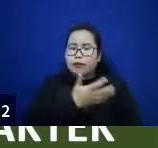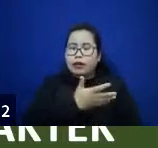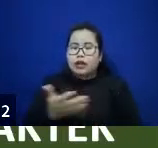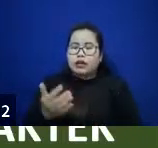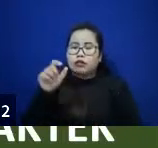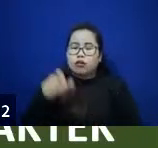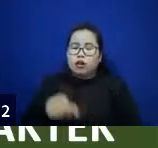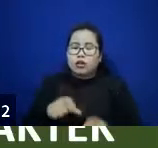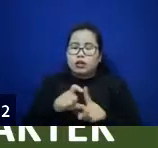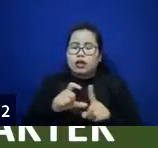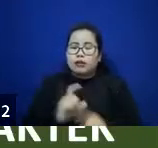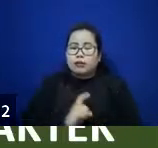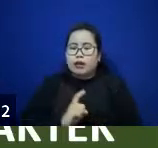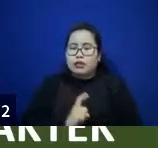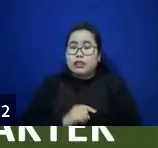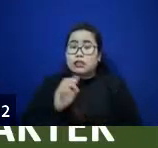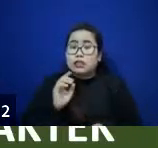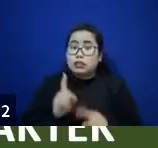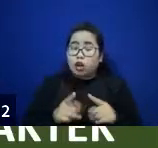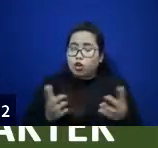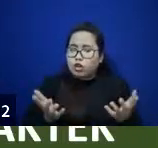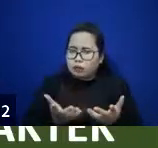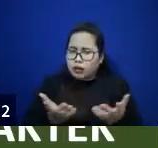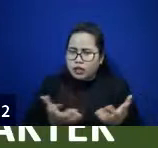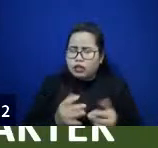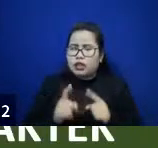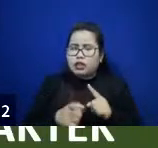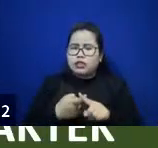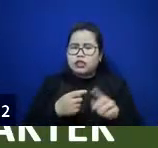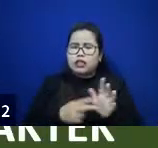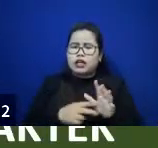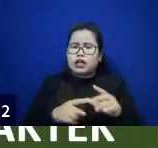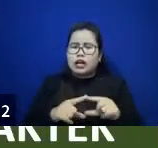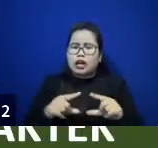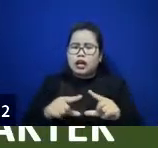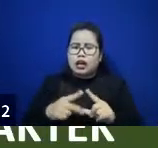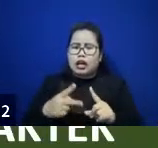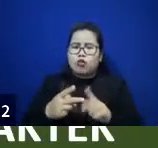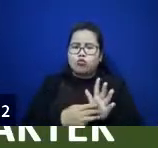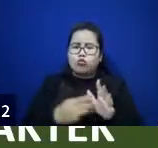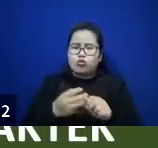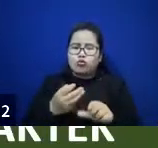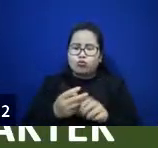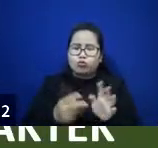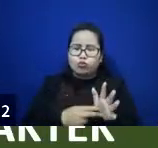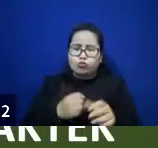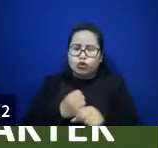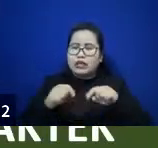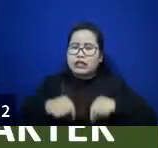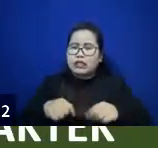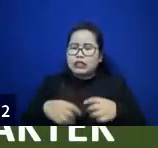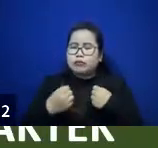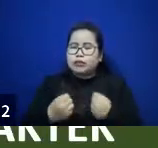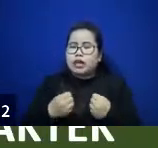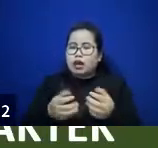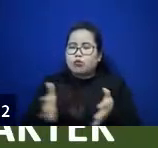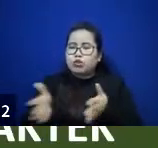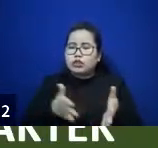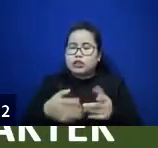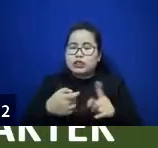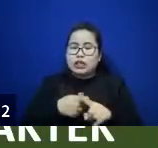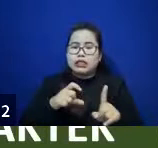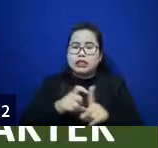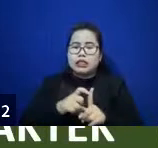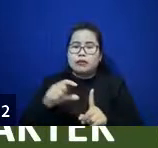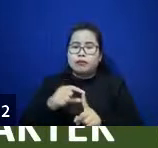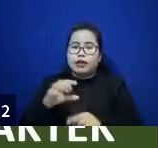pemilih tetap pribadi yang mana biasanya narahubung ini diterima apa dipegang posisinya oleh DPO